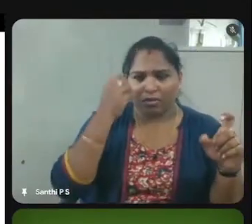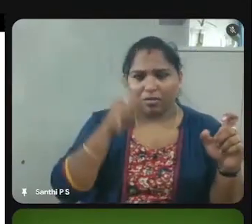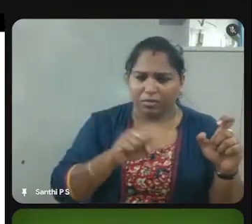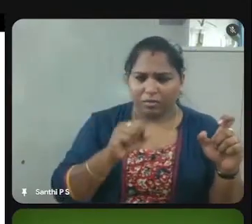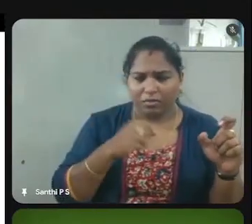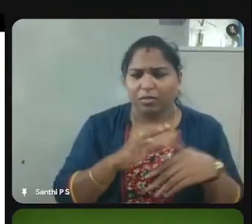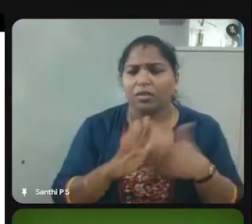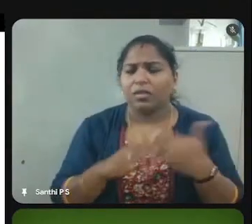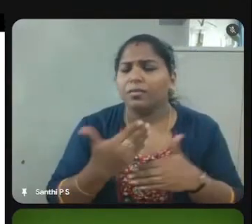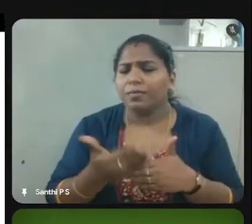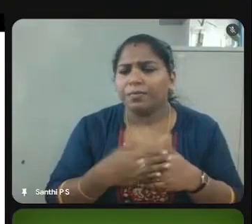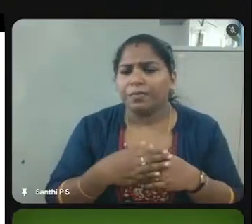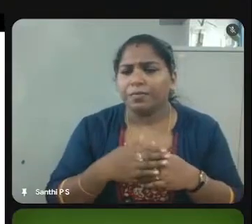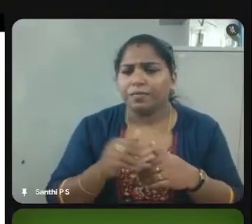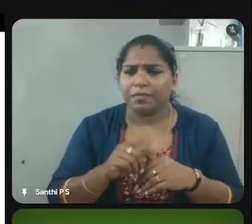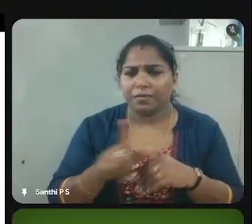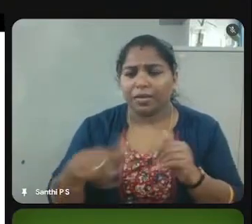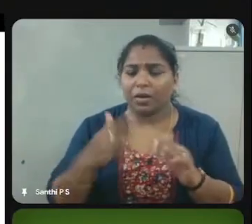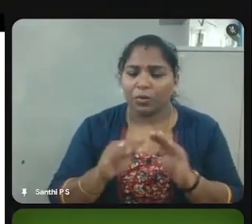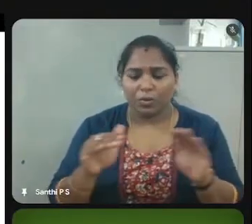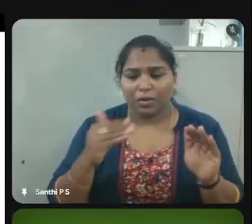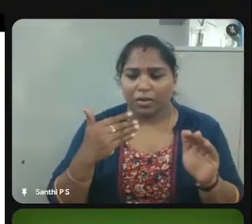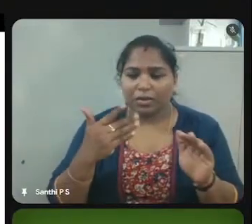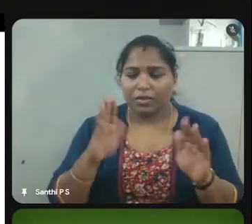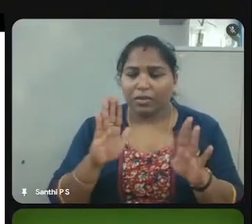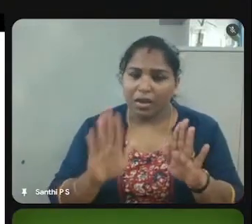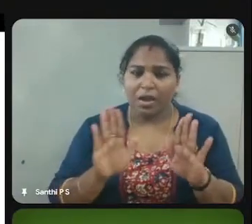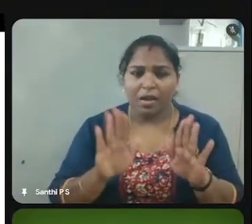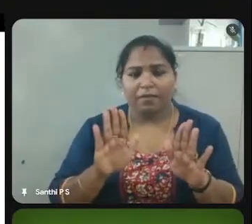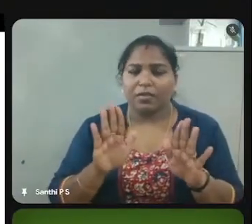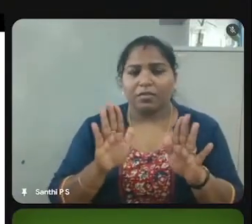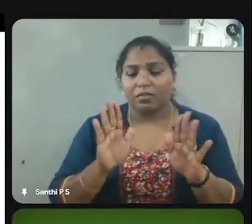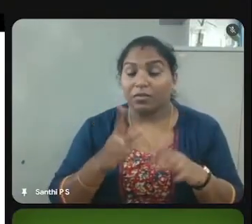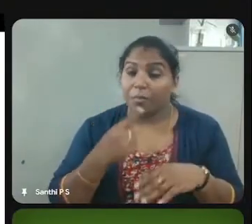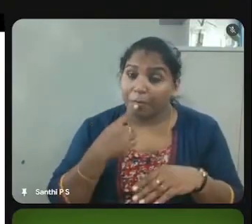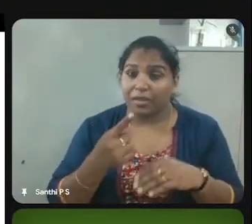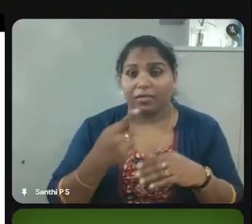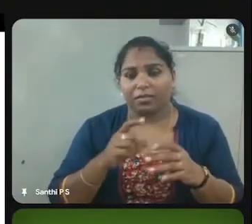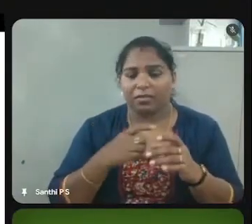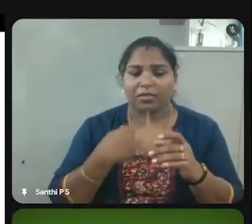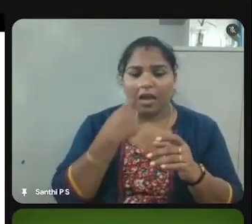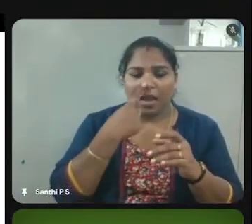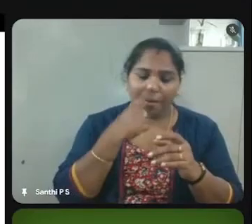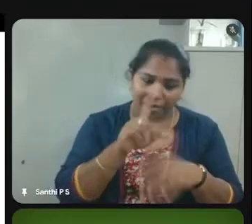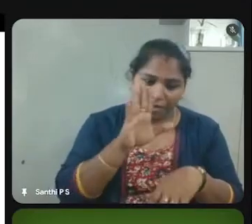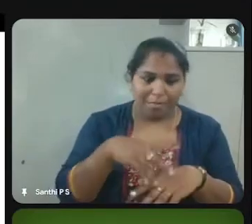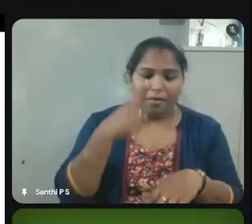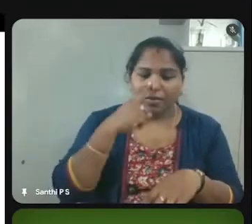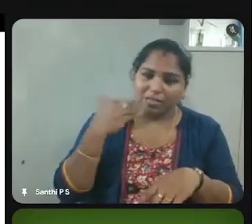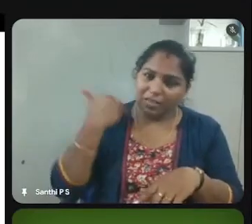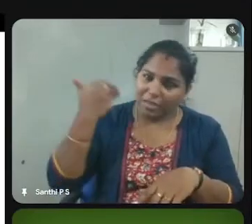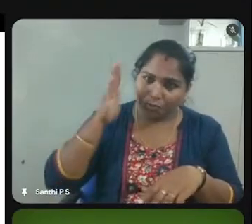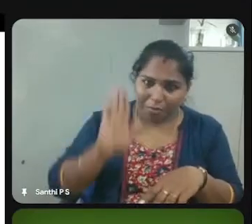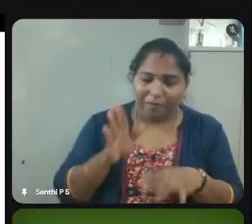പിന്നെ എല്ലാവർക്കും ഉള്ളതാണെന്നുള്ളത് പറഞ്ഞ് മനസ്സിലാക്കി കൊടുത്തിട്ടുണ്ട്. അതായത് അമ്മയ്ക്കും ചേച്ചിക്കും എല്ലാം അങ്ങനെ ഉണ്ട്